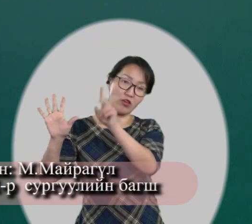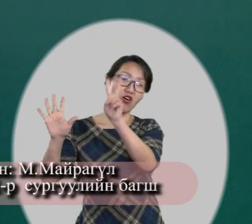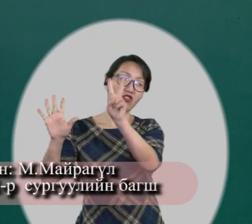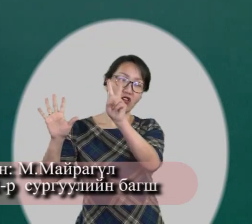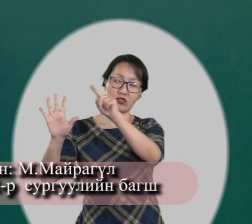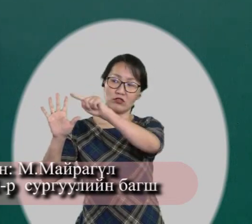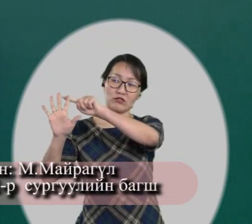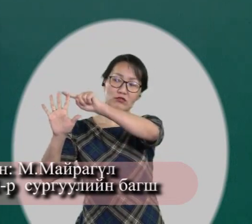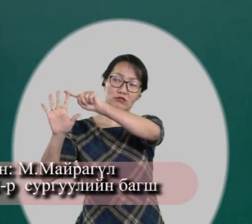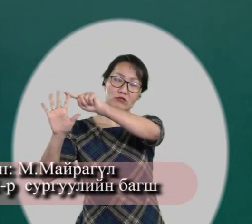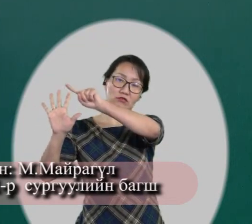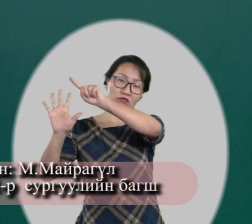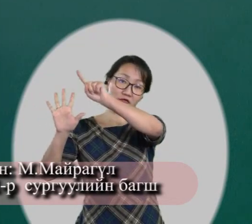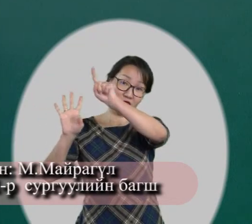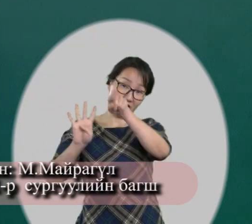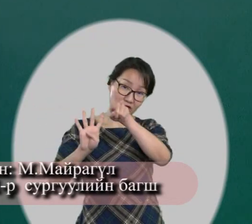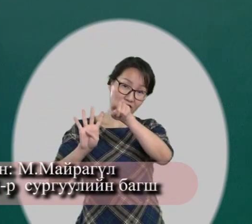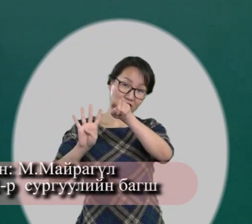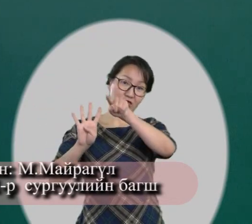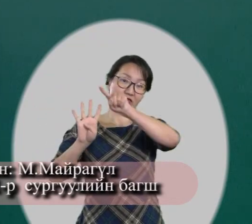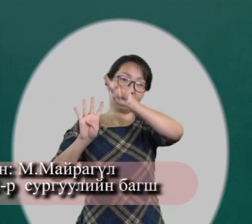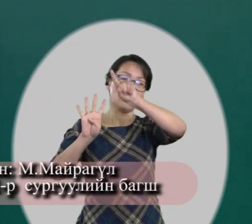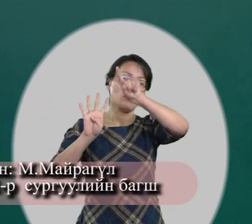мұғалімдерің сызбаны қарама-қарсы бағытқа бұрады.